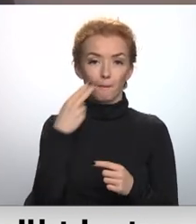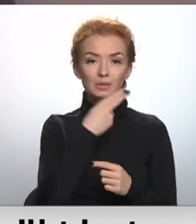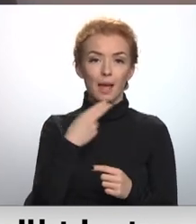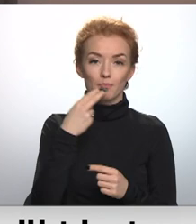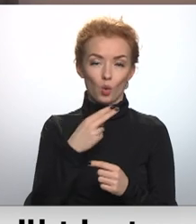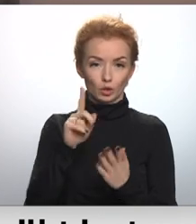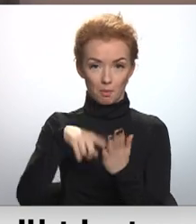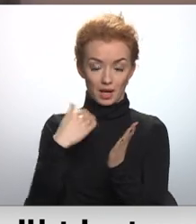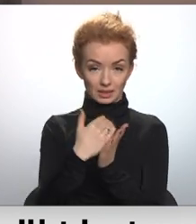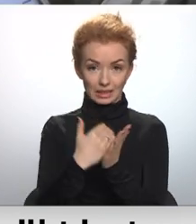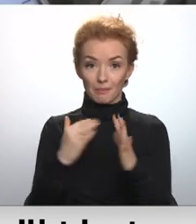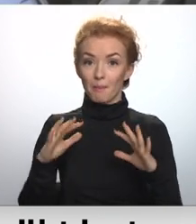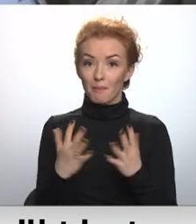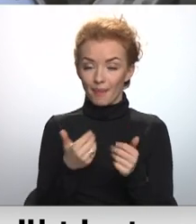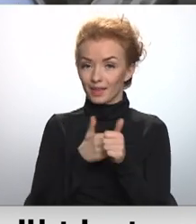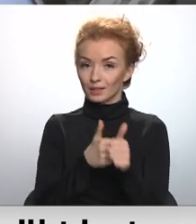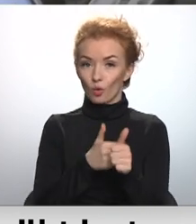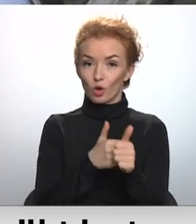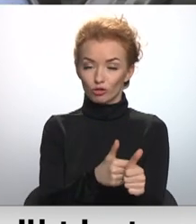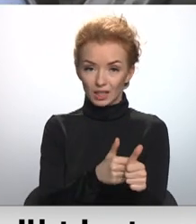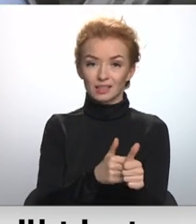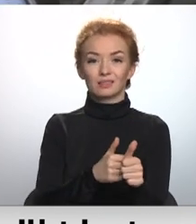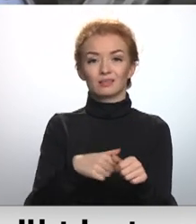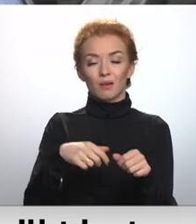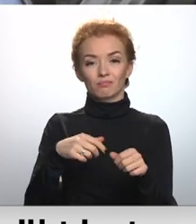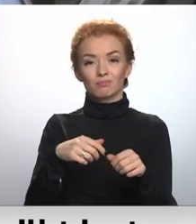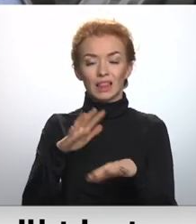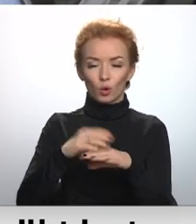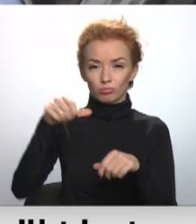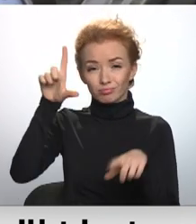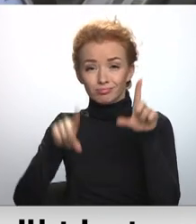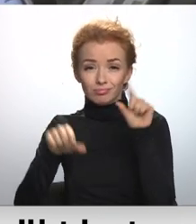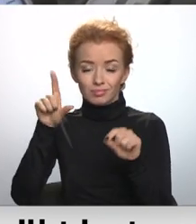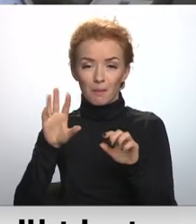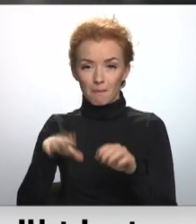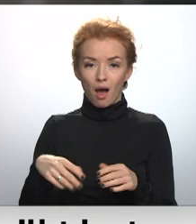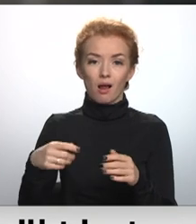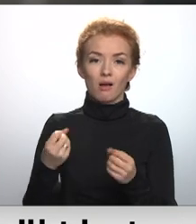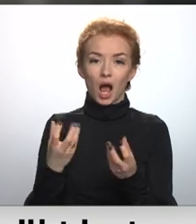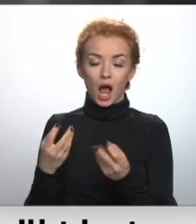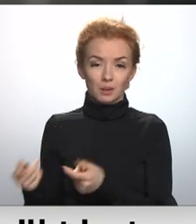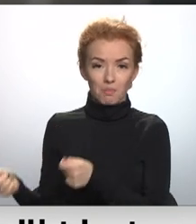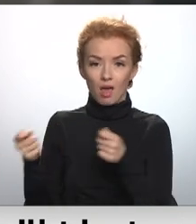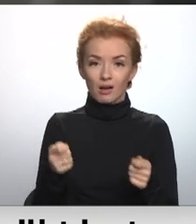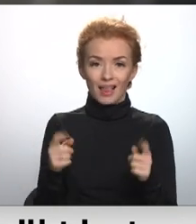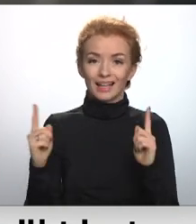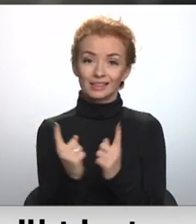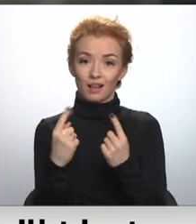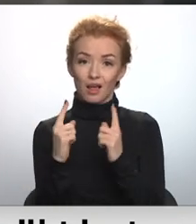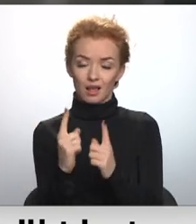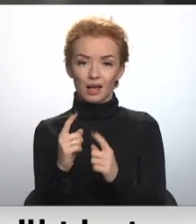apsaimniekošanas prasībām. Savukārt sekošana biržas cenām un līguma slēgšana par gāzes piegādu uz īsu termiņu esot mēģinājums